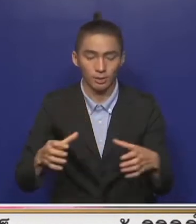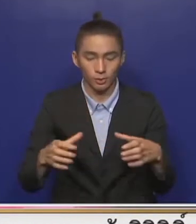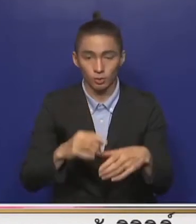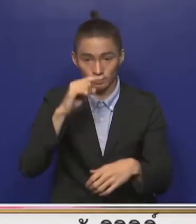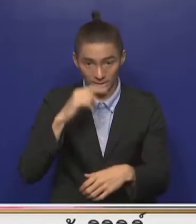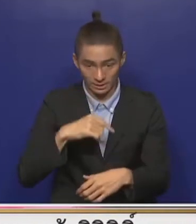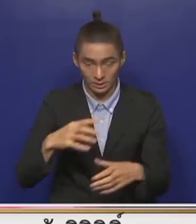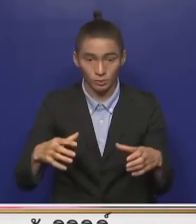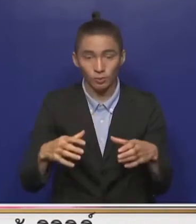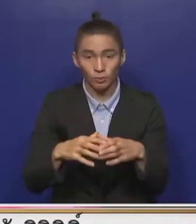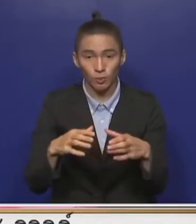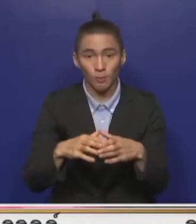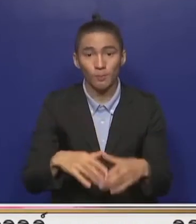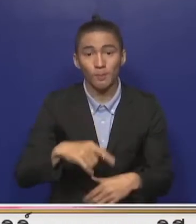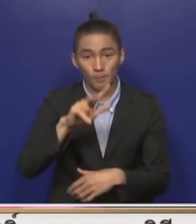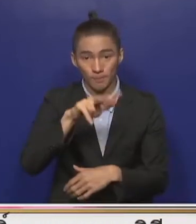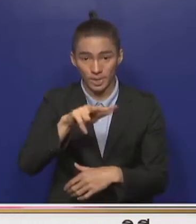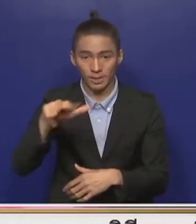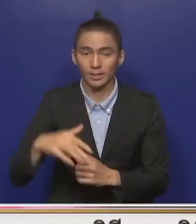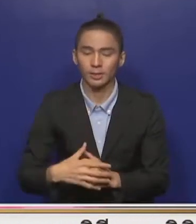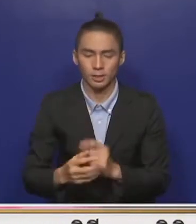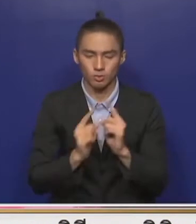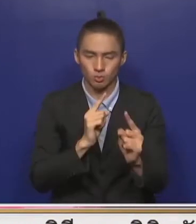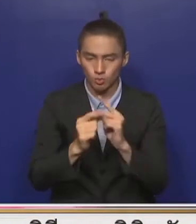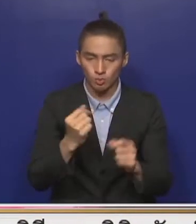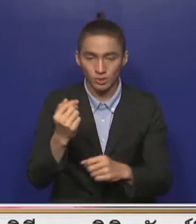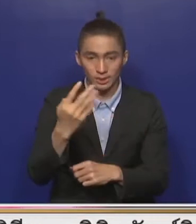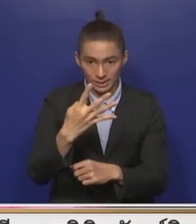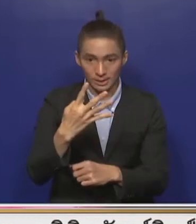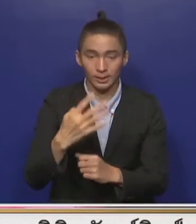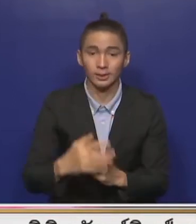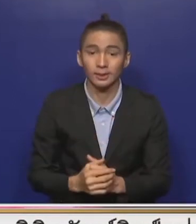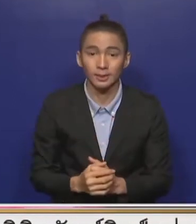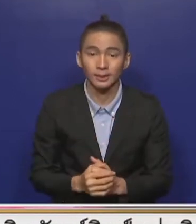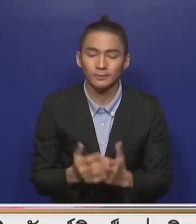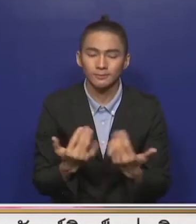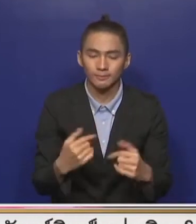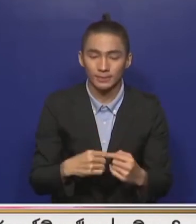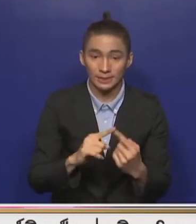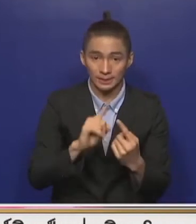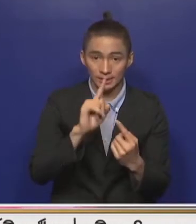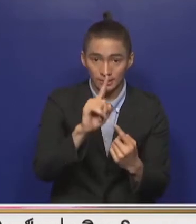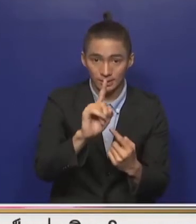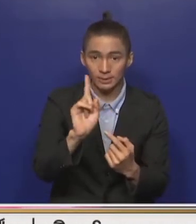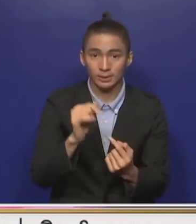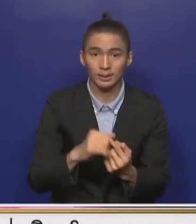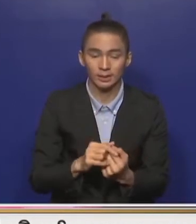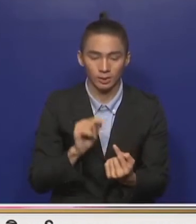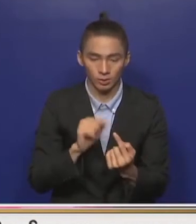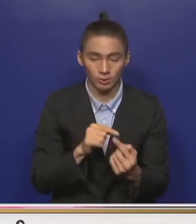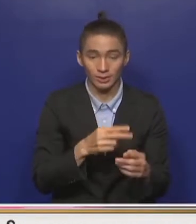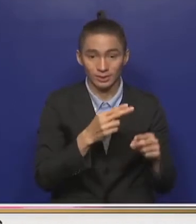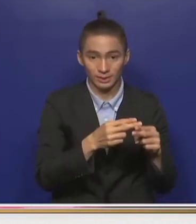วันนี้ผมมีเรื่องหารือท่านประธาน 4เรื่องอย่างนี้ครับเรื่องที่ 1เนื่องจากกระผมได้รับเรื่องจากนาย